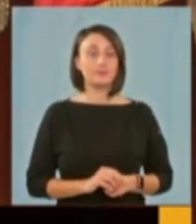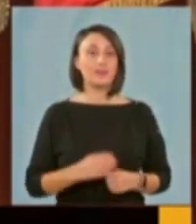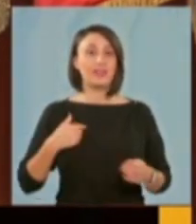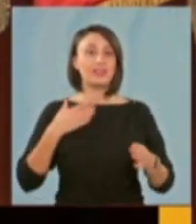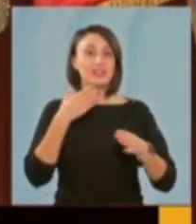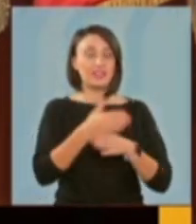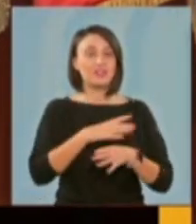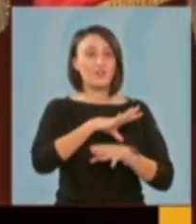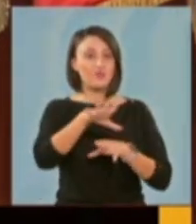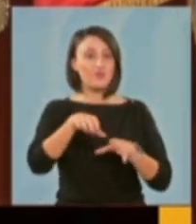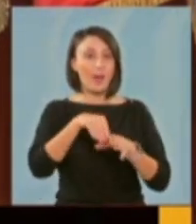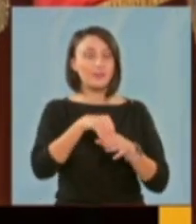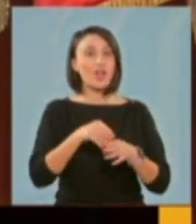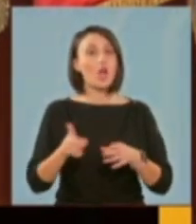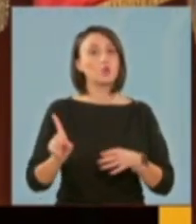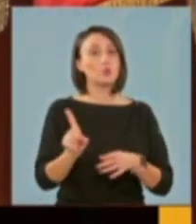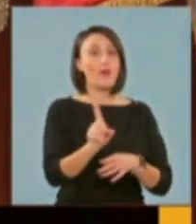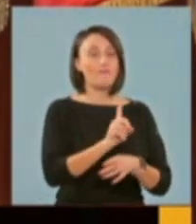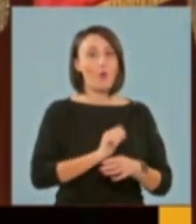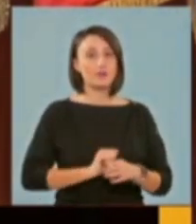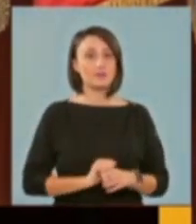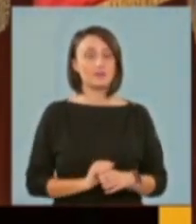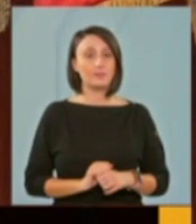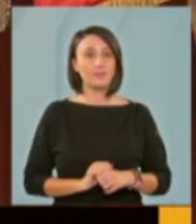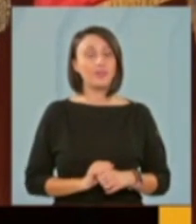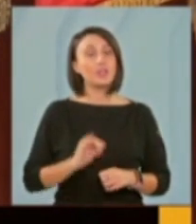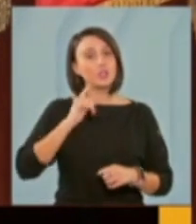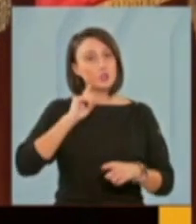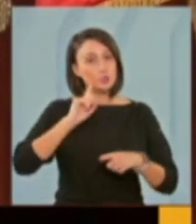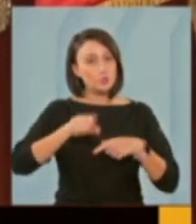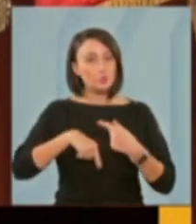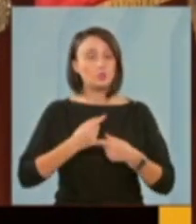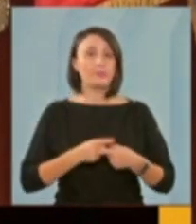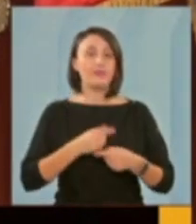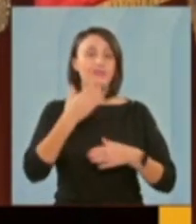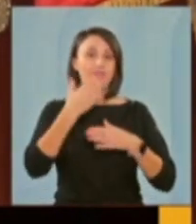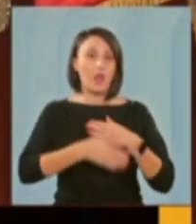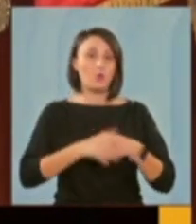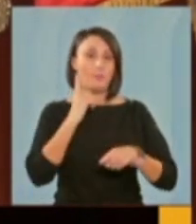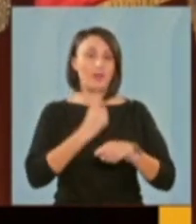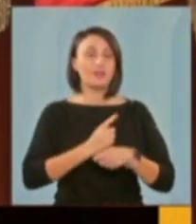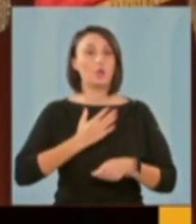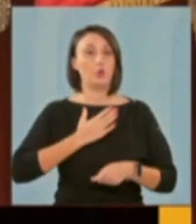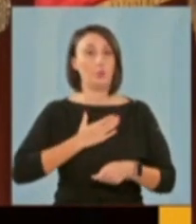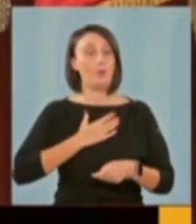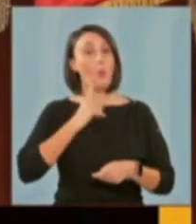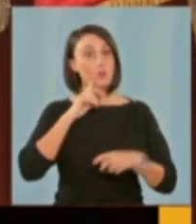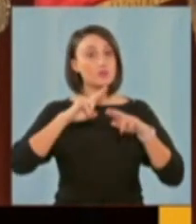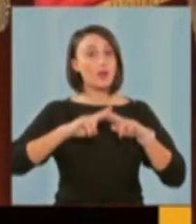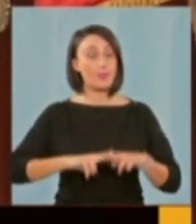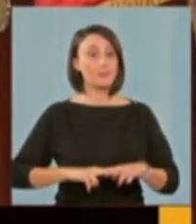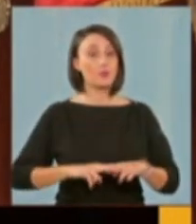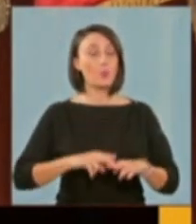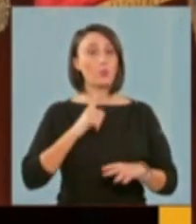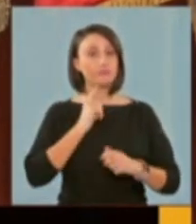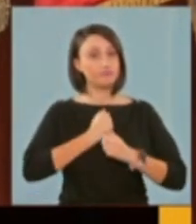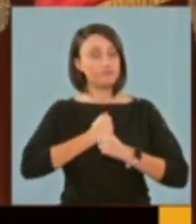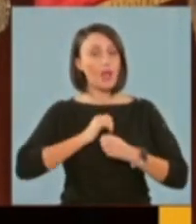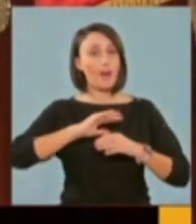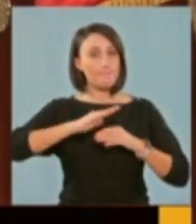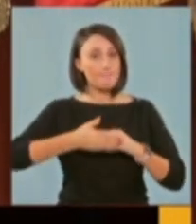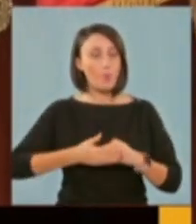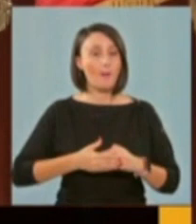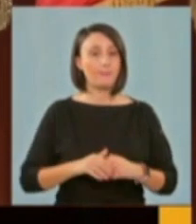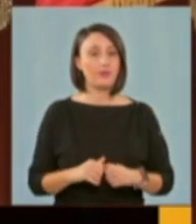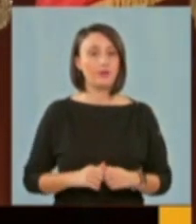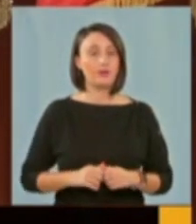intrând în familia dumneavoastră și după finalul mandatului meu o să rămân un fidel apropiat